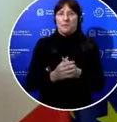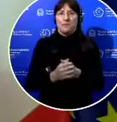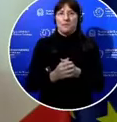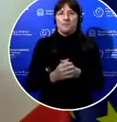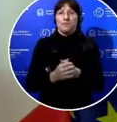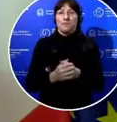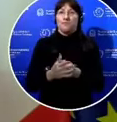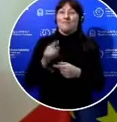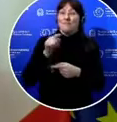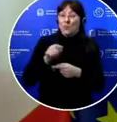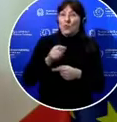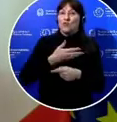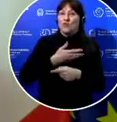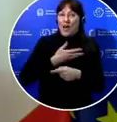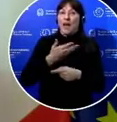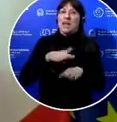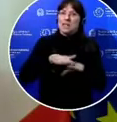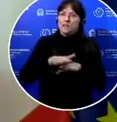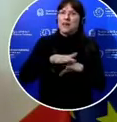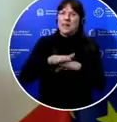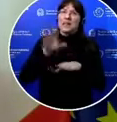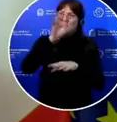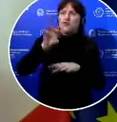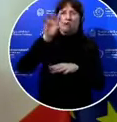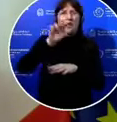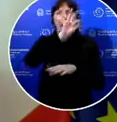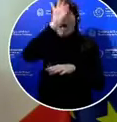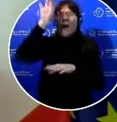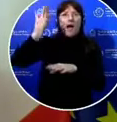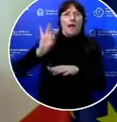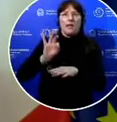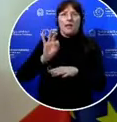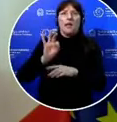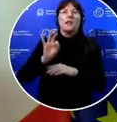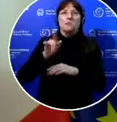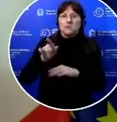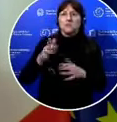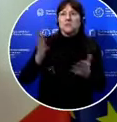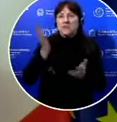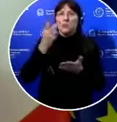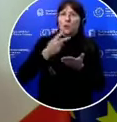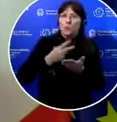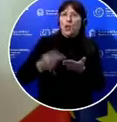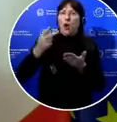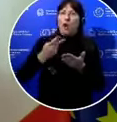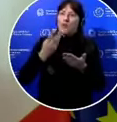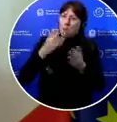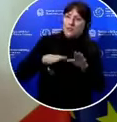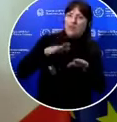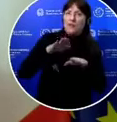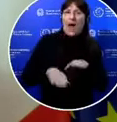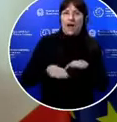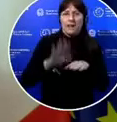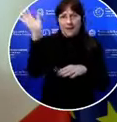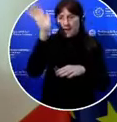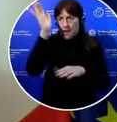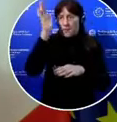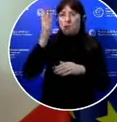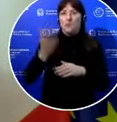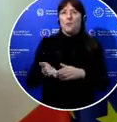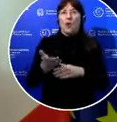questo punto di vista anche esperienze regionali nelle quali si è provato a fare qualche passo in avanti. È capitato per